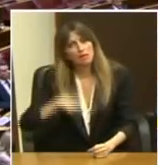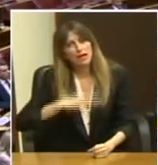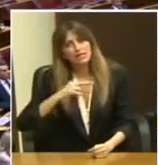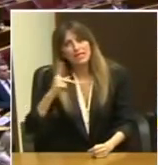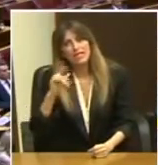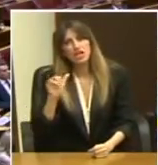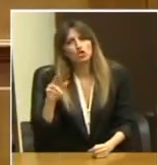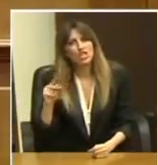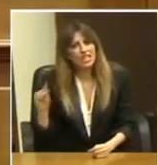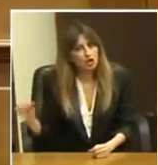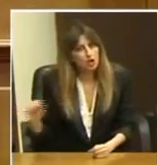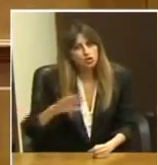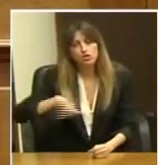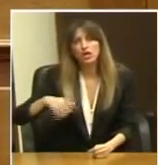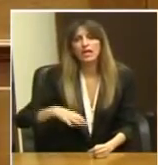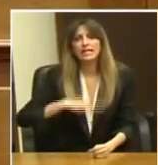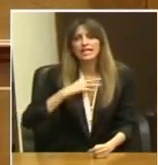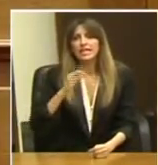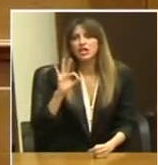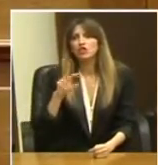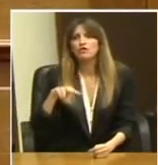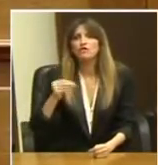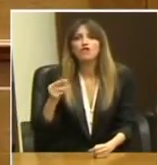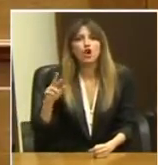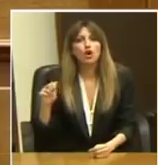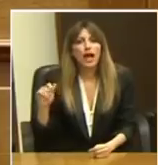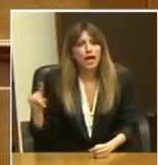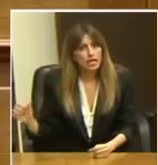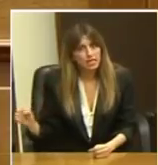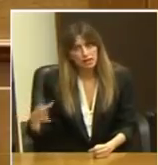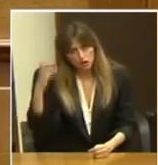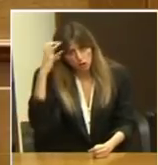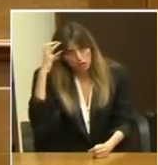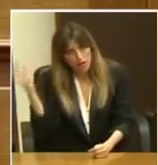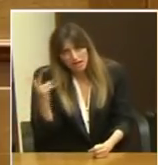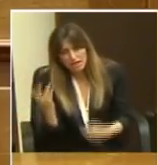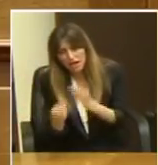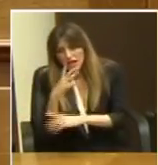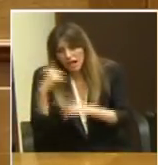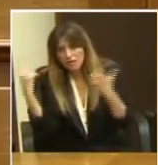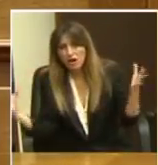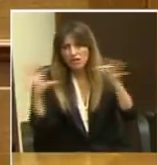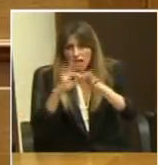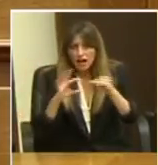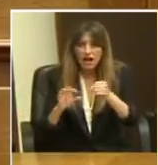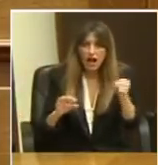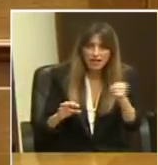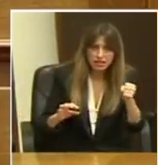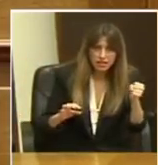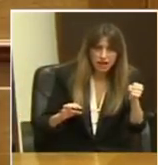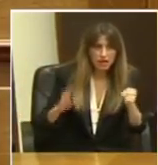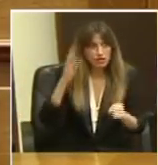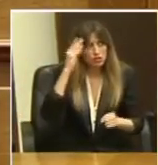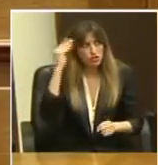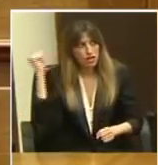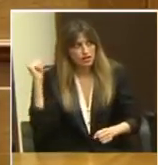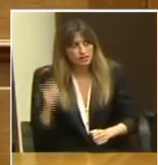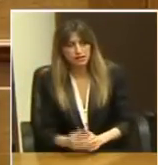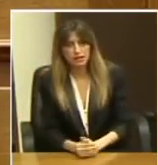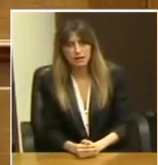όλοι. Θα θυμάστε? Θα σας θυμίσω τις ομιλίες σας. Τώρα. Στη Λακωνία, μαζί